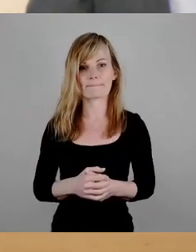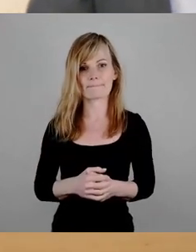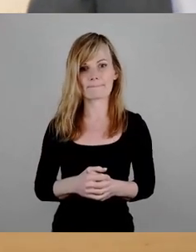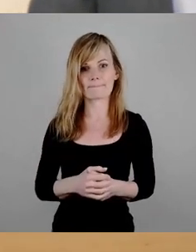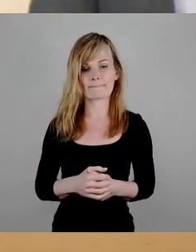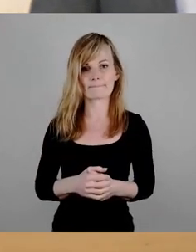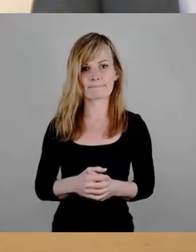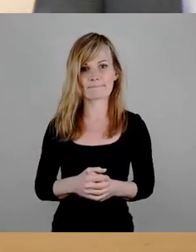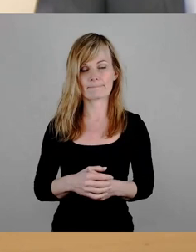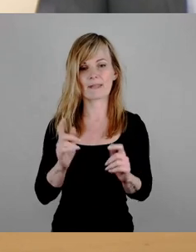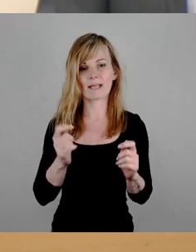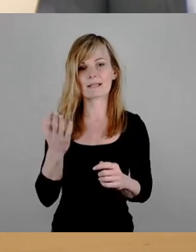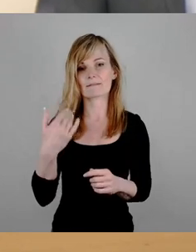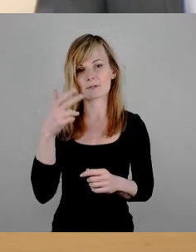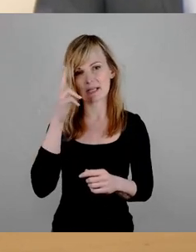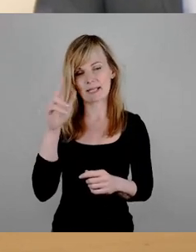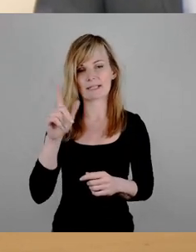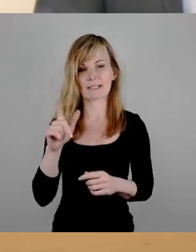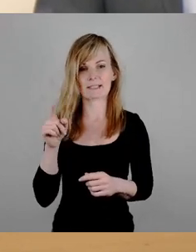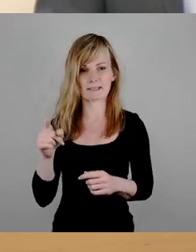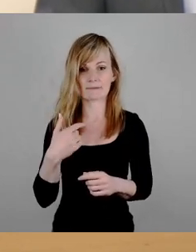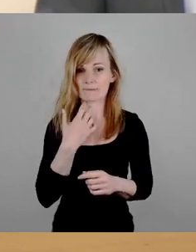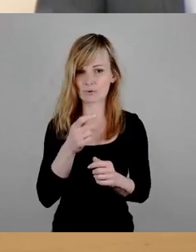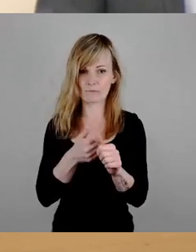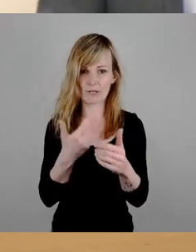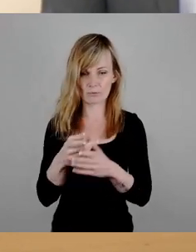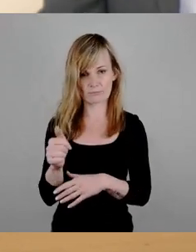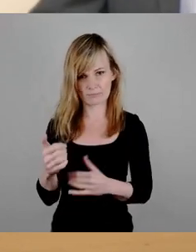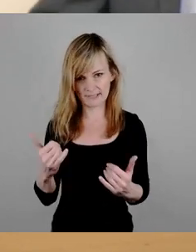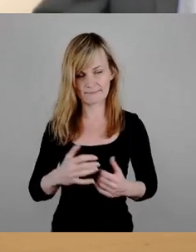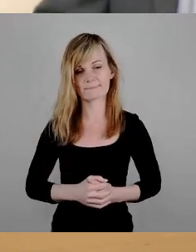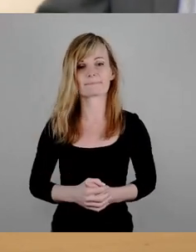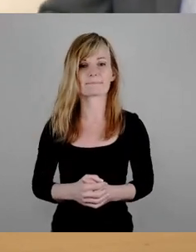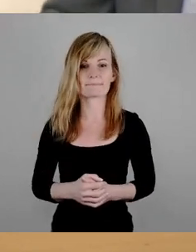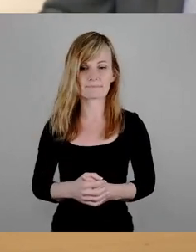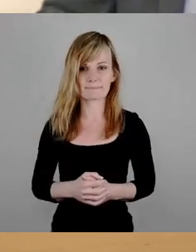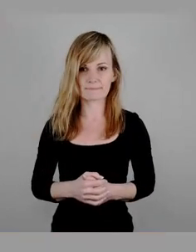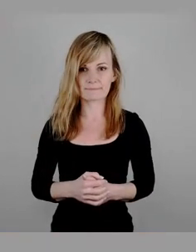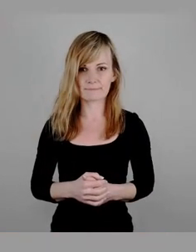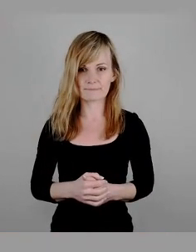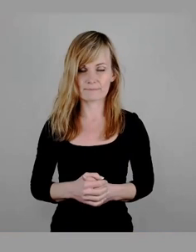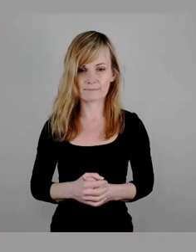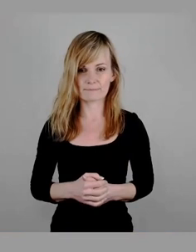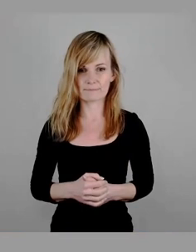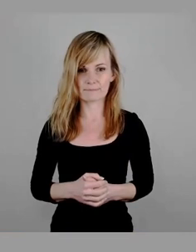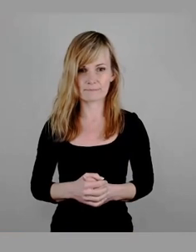Herrn Lichti. Wer diesem folgen möchte, den bitte ich jetzt um das Stimmzeichen.